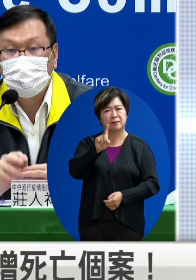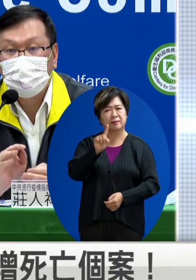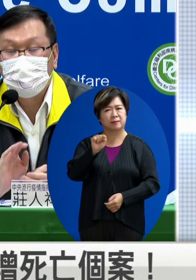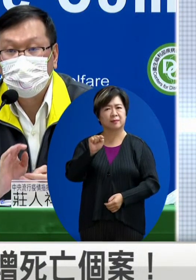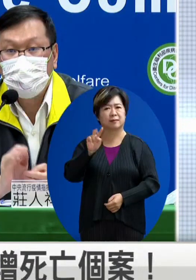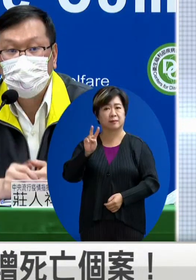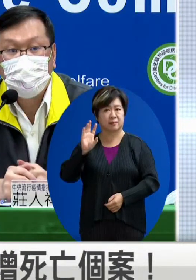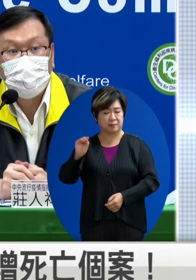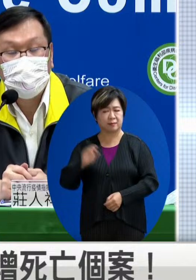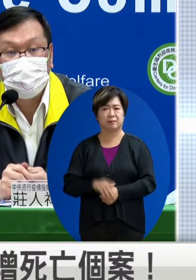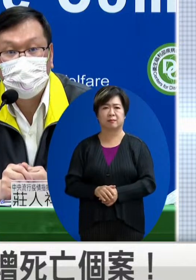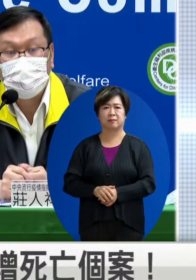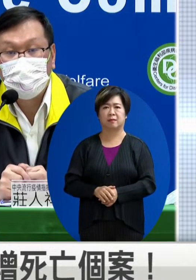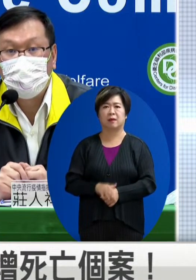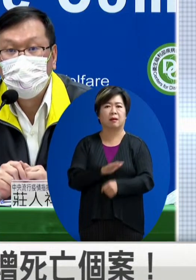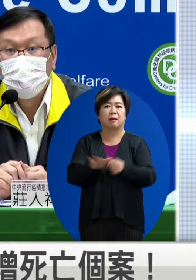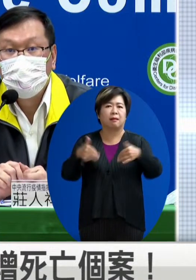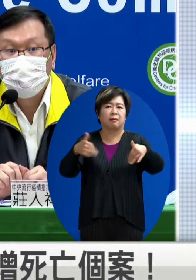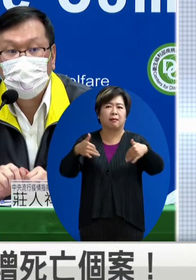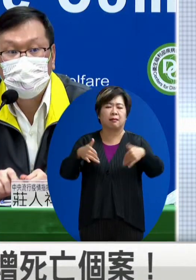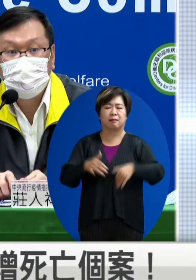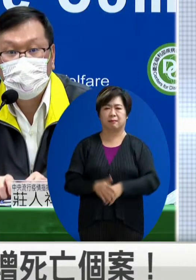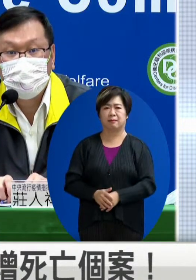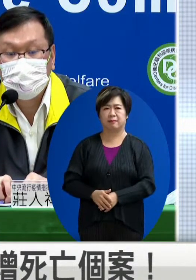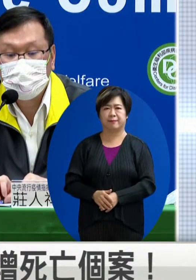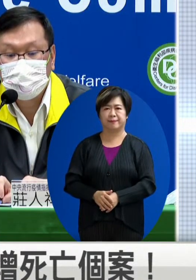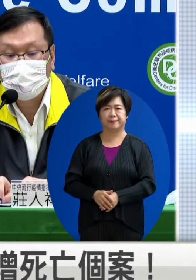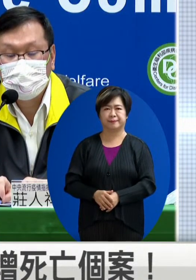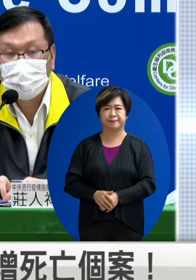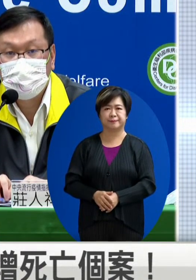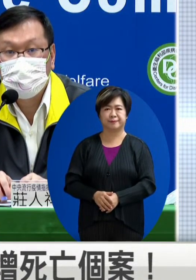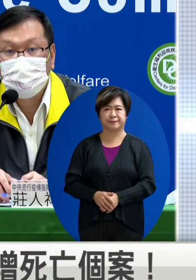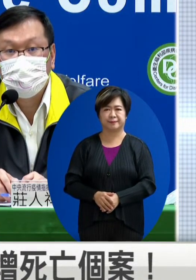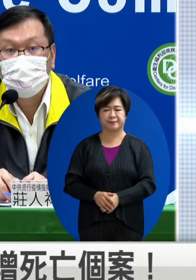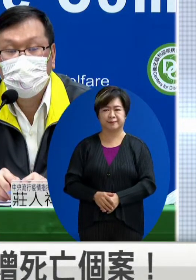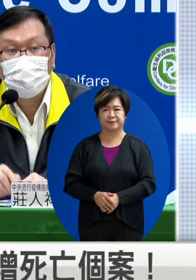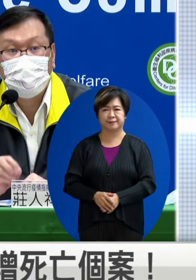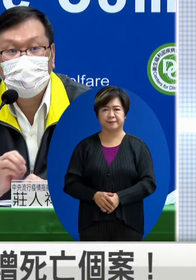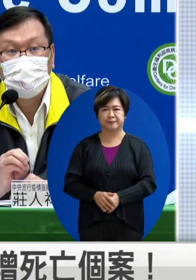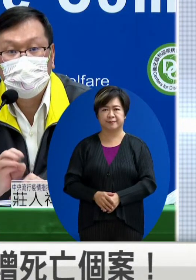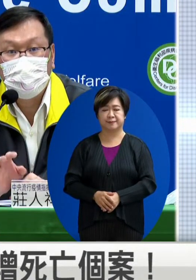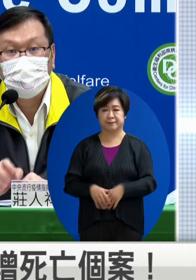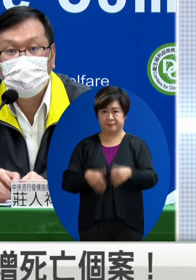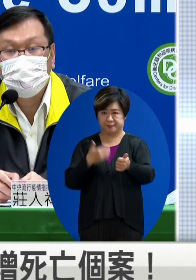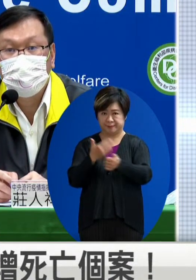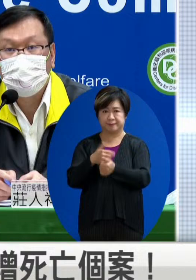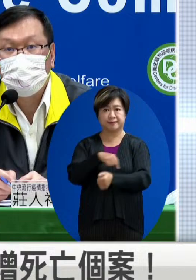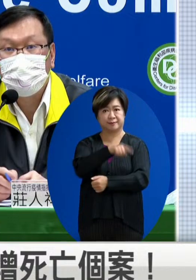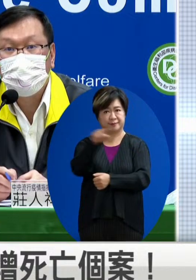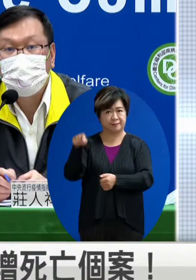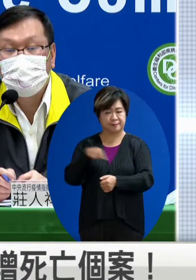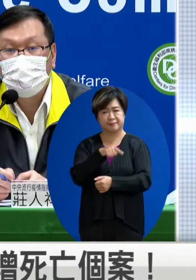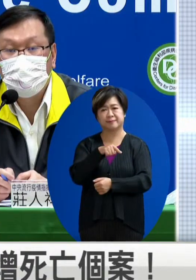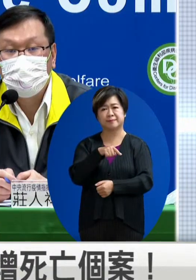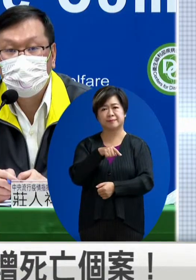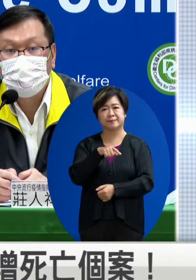的这个名额还没额满哦，那所以我们现在就是其实就是先开放这